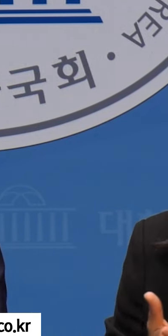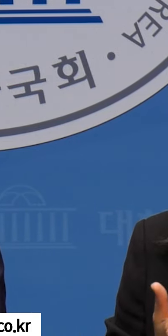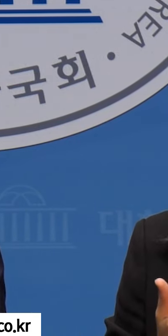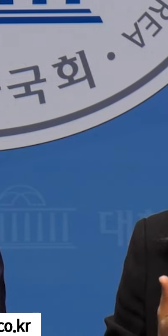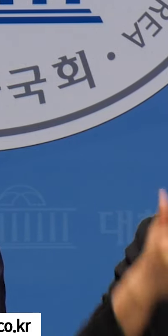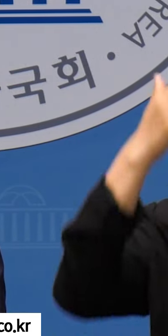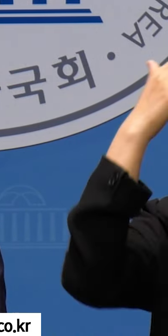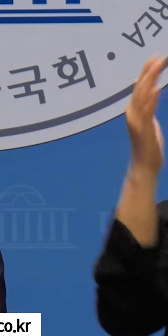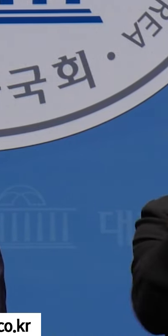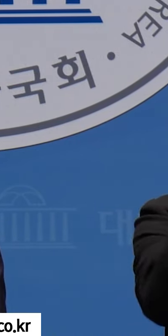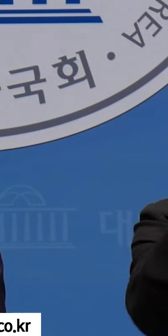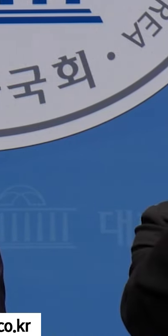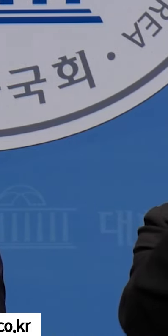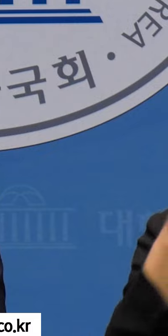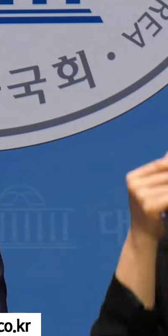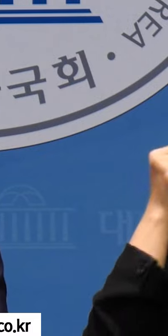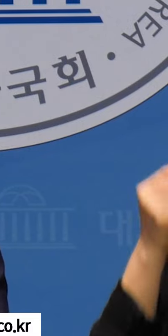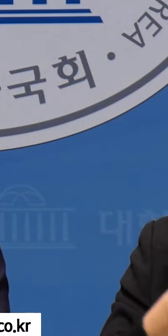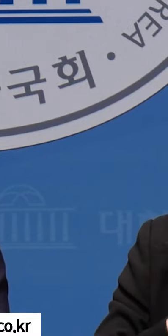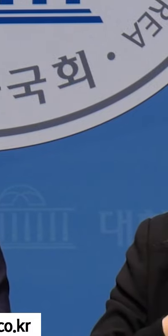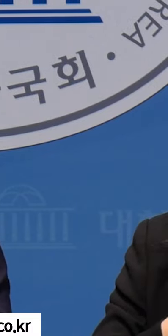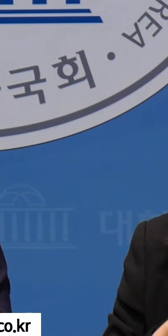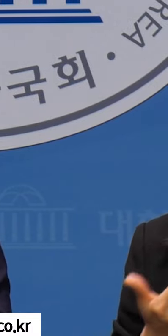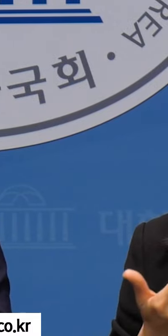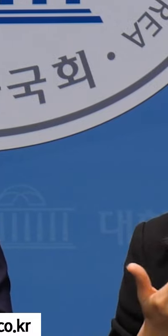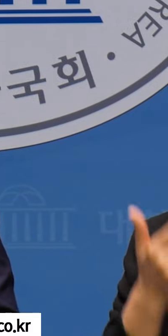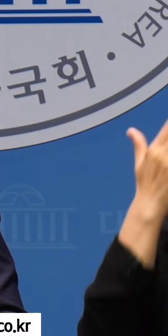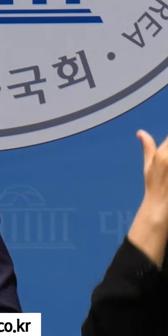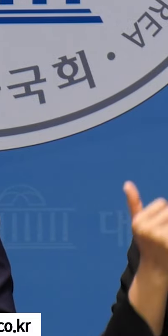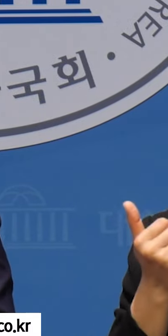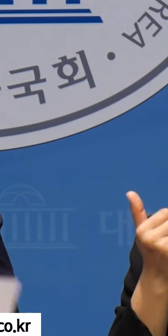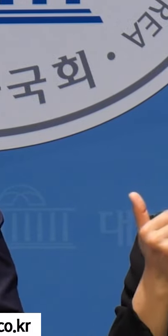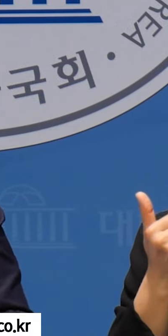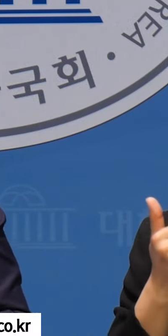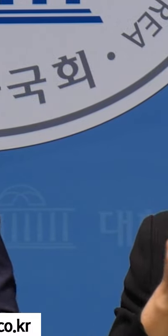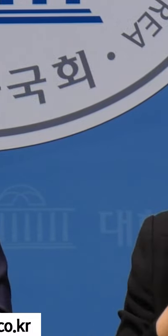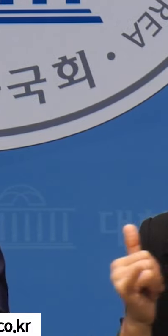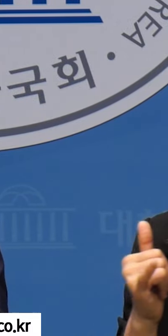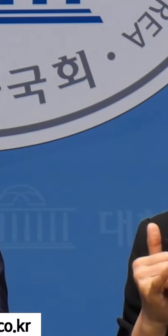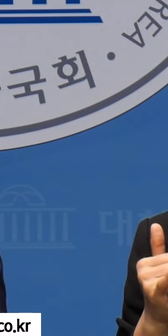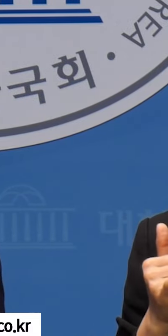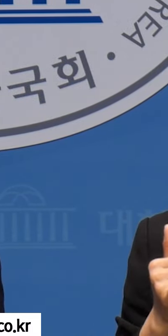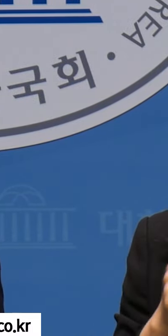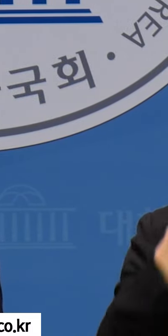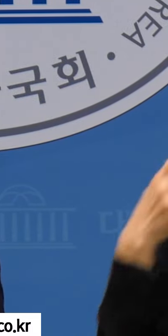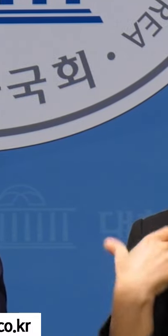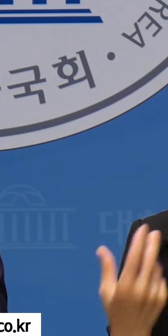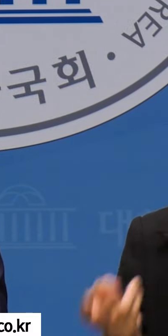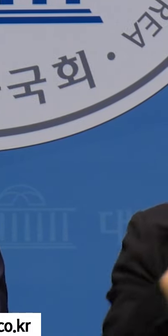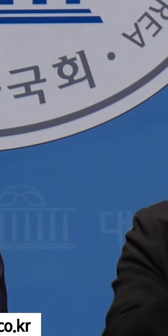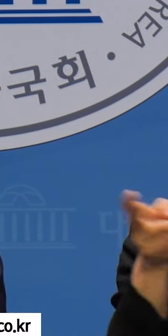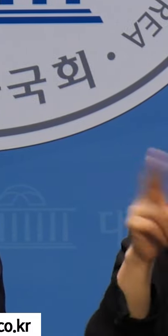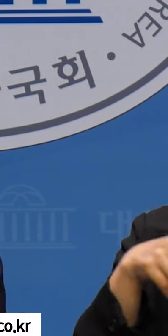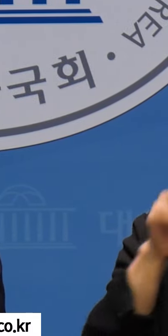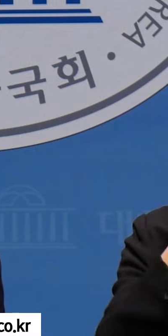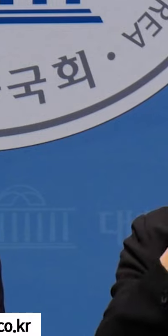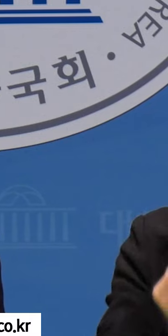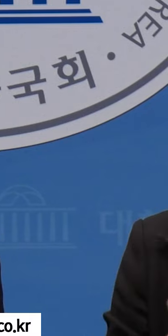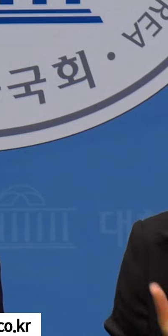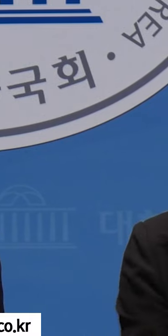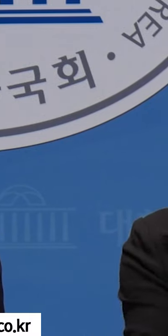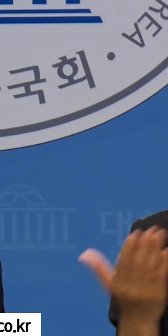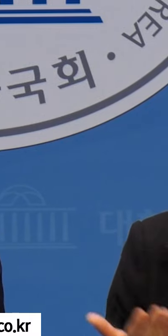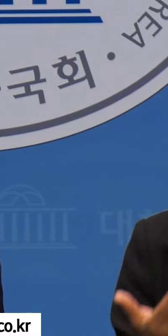않는 친일 인사들이 정부의 요직을 차지하고 있습니다. 막아야 합니다. 국민